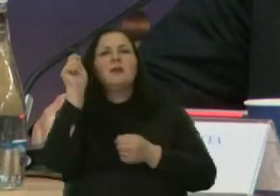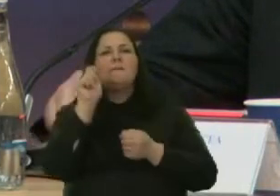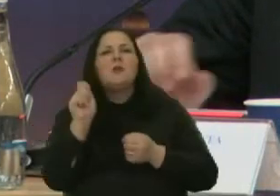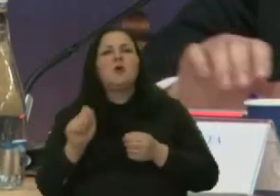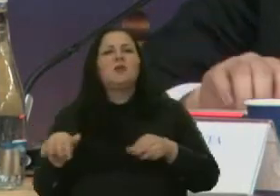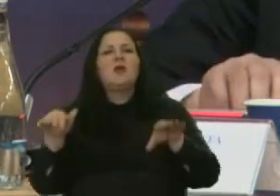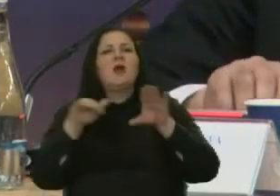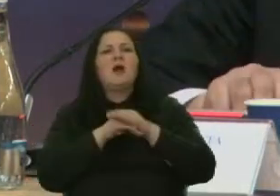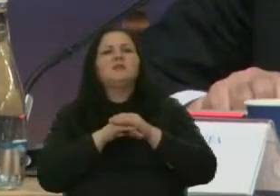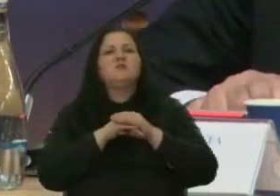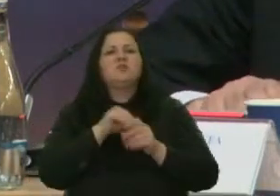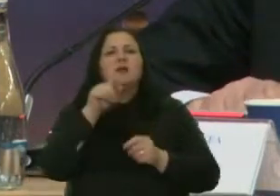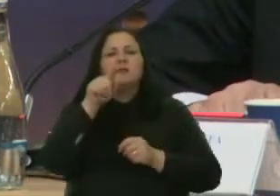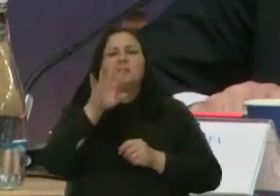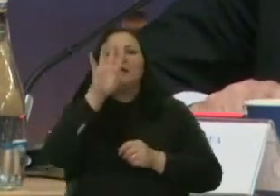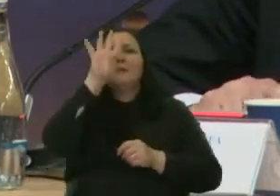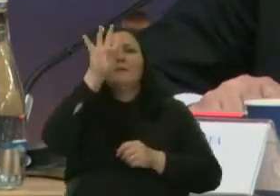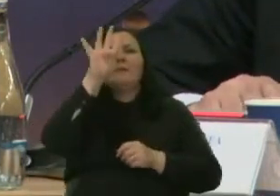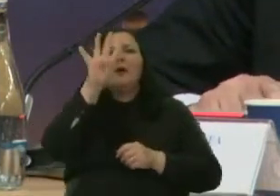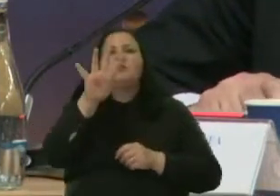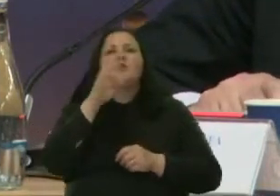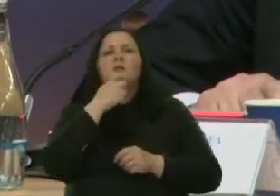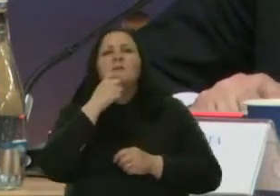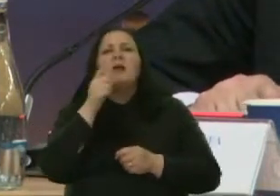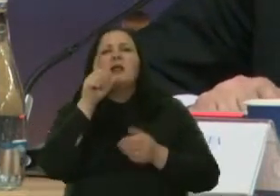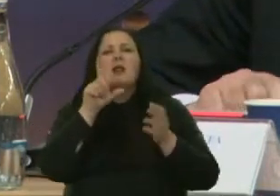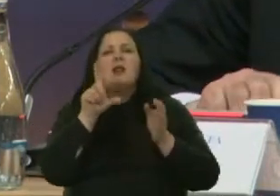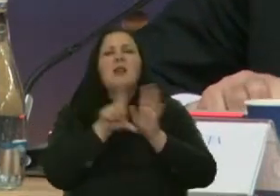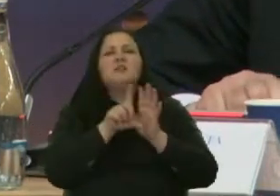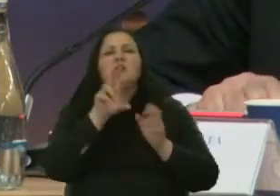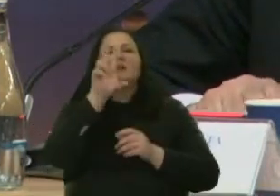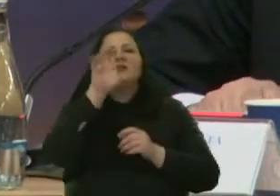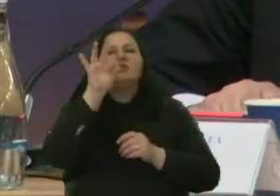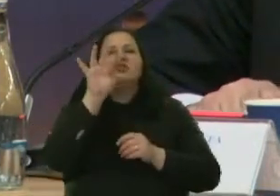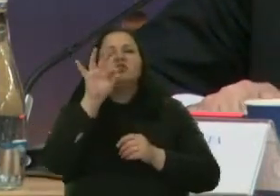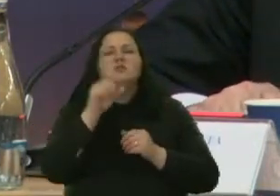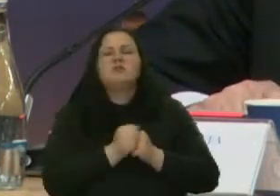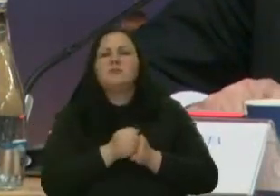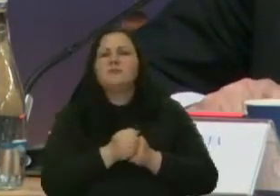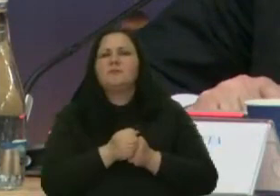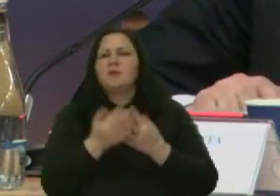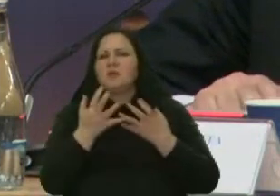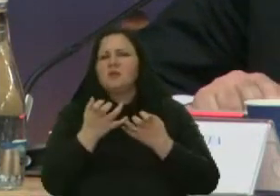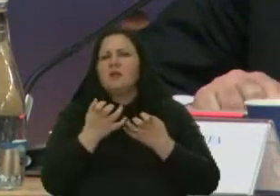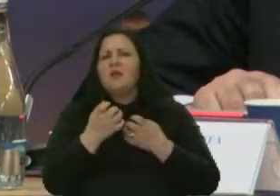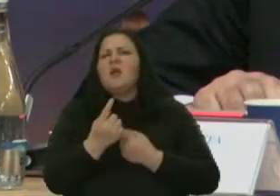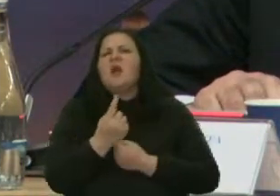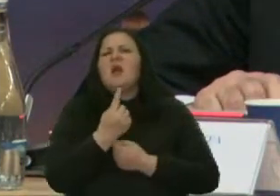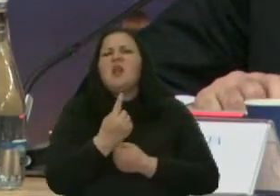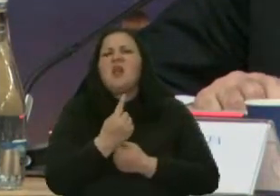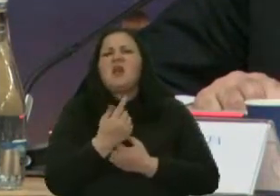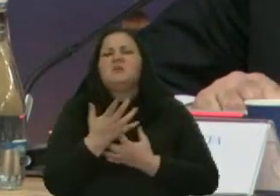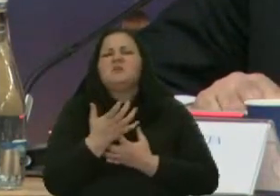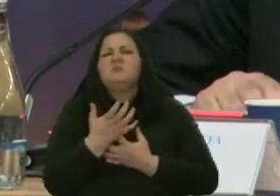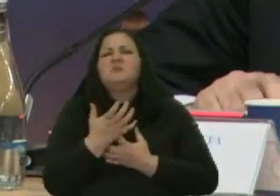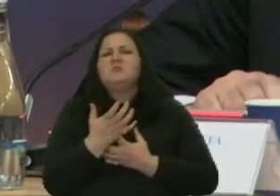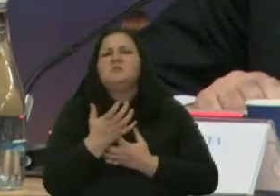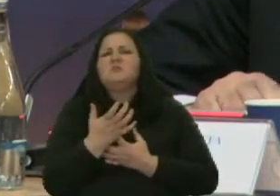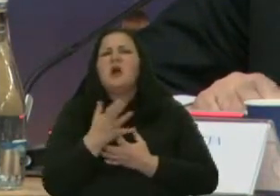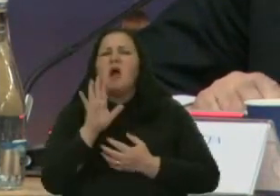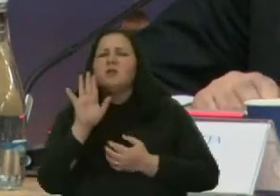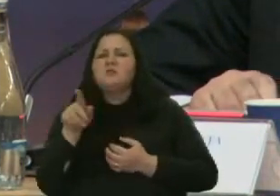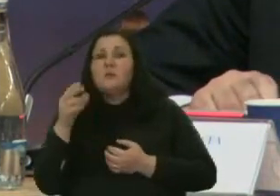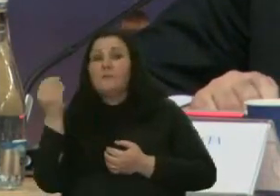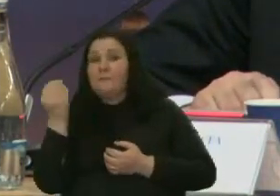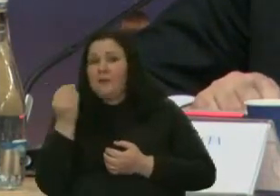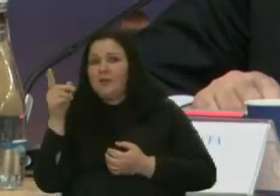dumneavoastră în cei patru ani de zile pe legea 350 Câte clientel liști ați fost pentru că